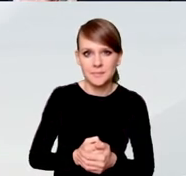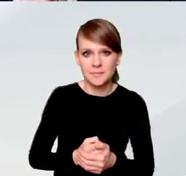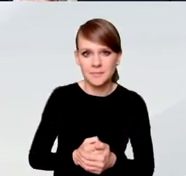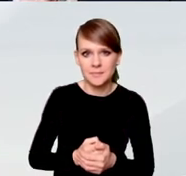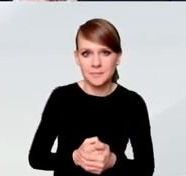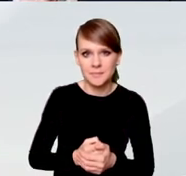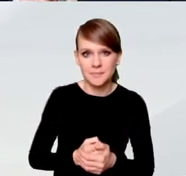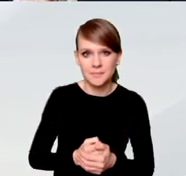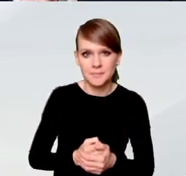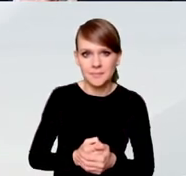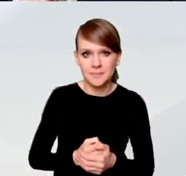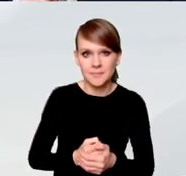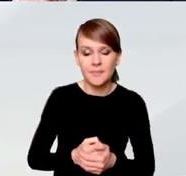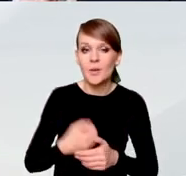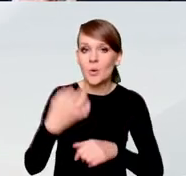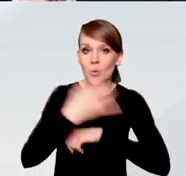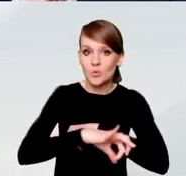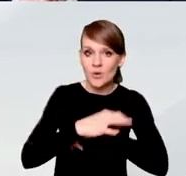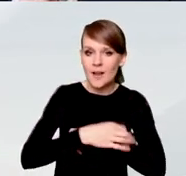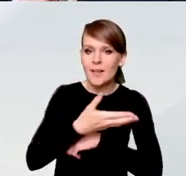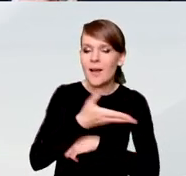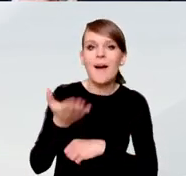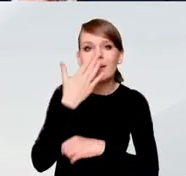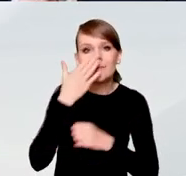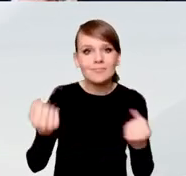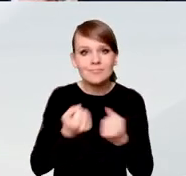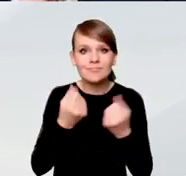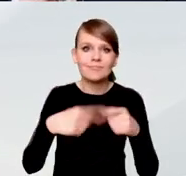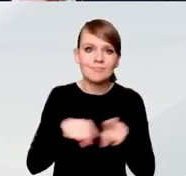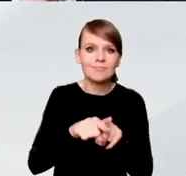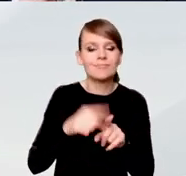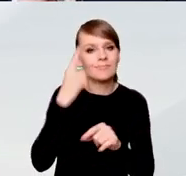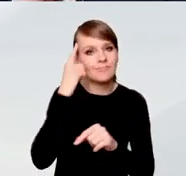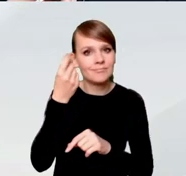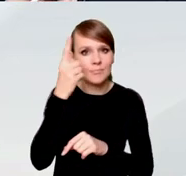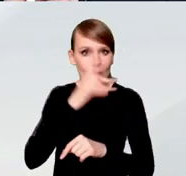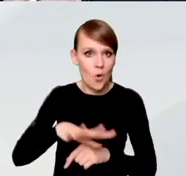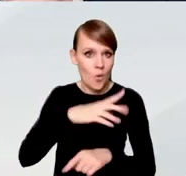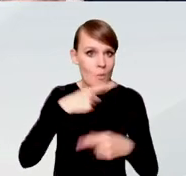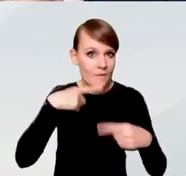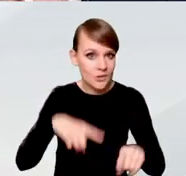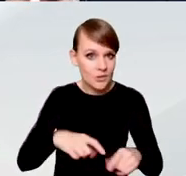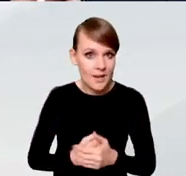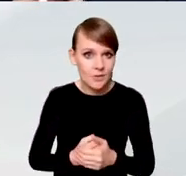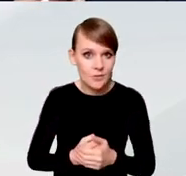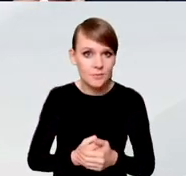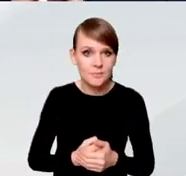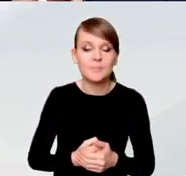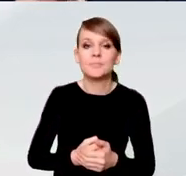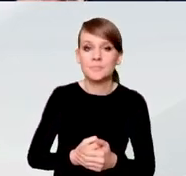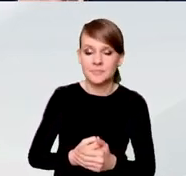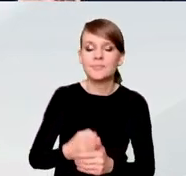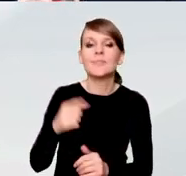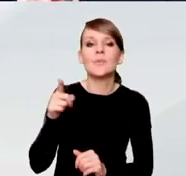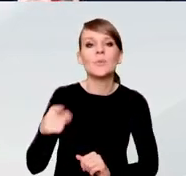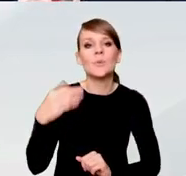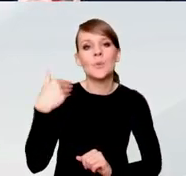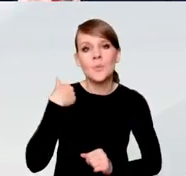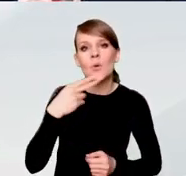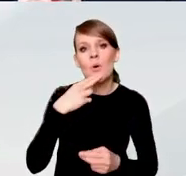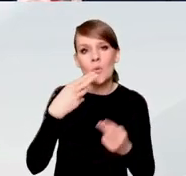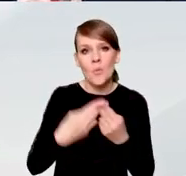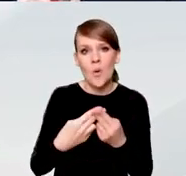jak angażują się uczelnie we wdrażanie koncepcji społecznej odpowiedzialności. I tutaj respondenci wskazali na